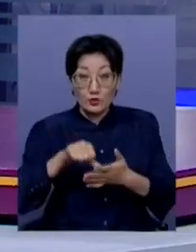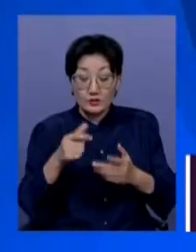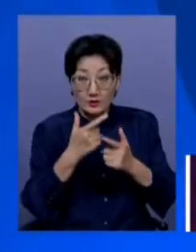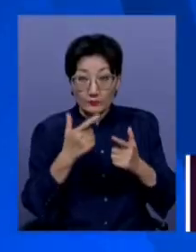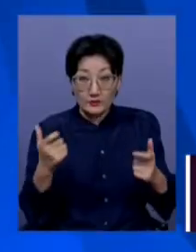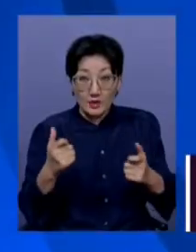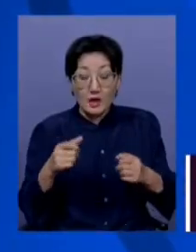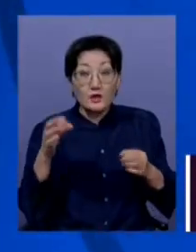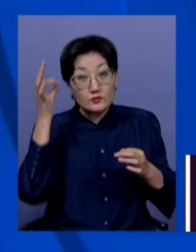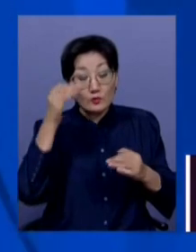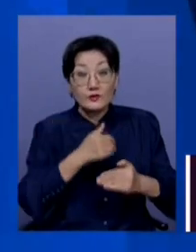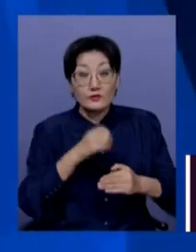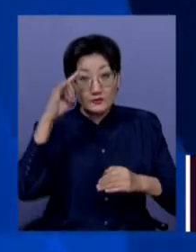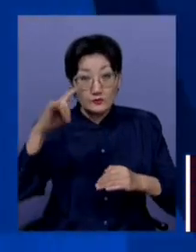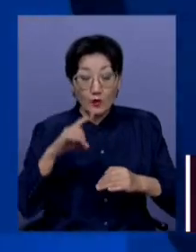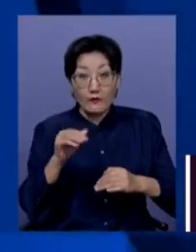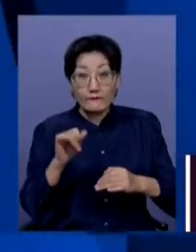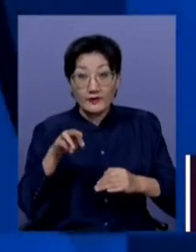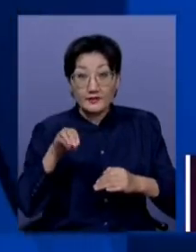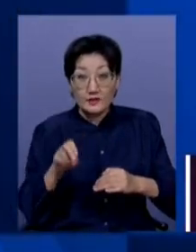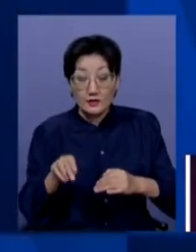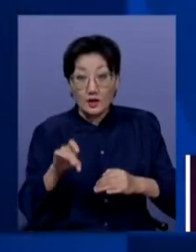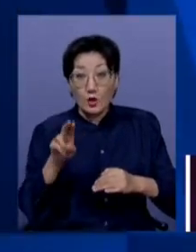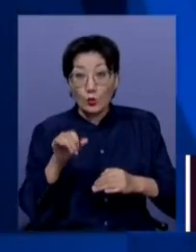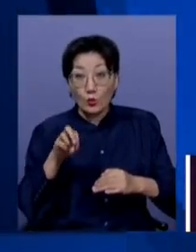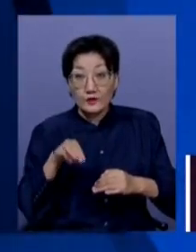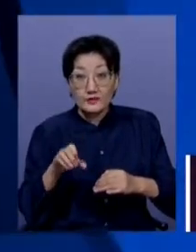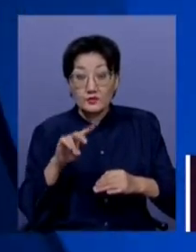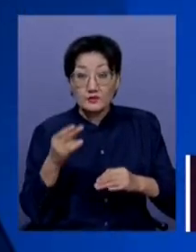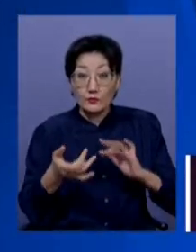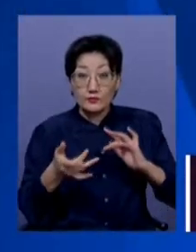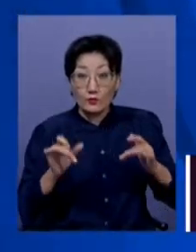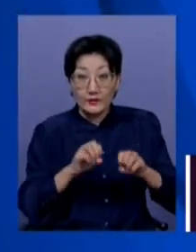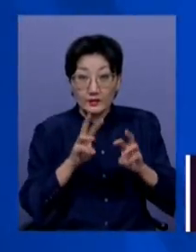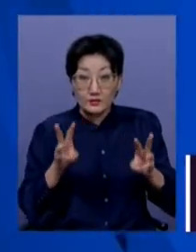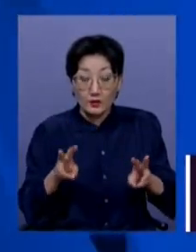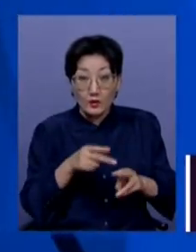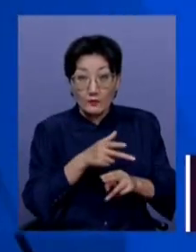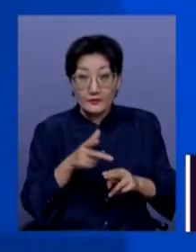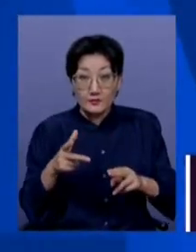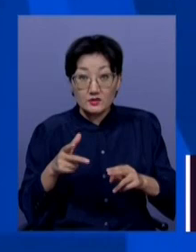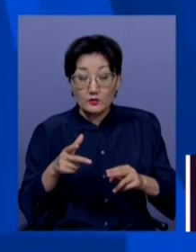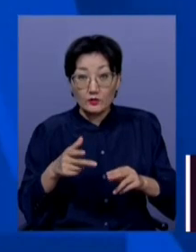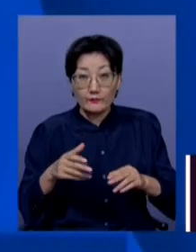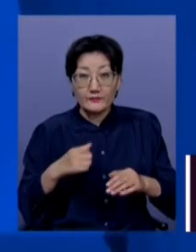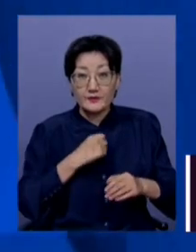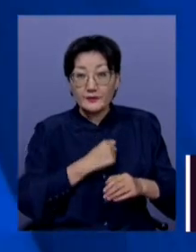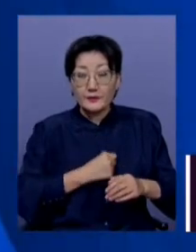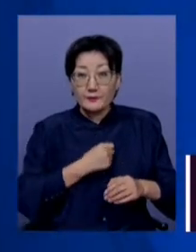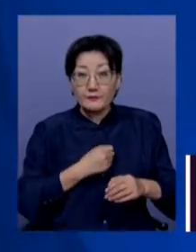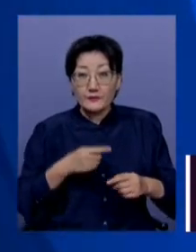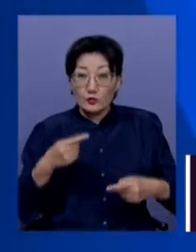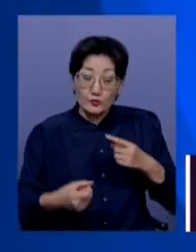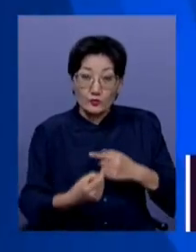хабарлады. Еске салайық, қазақстандық файтер Қуат Хамитовтың әлеуметтік желідегі видеосы ел арасында резонанс туғызған еді.